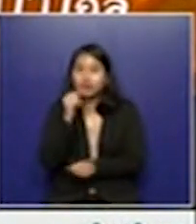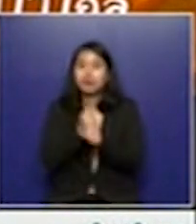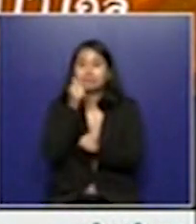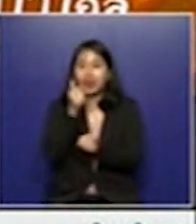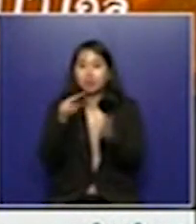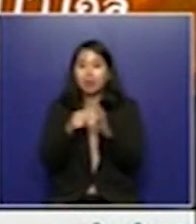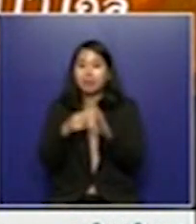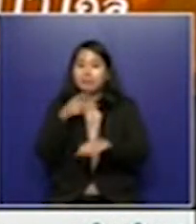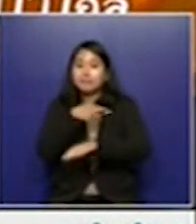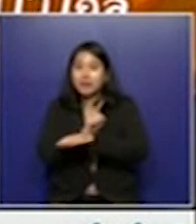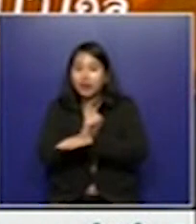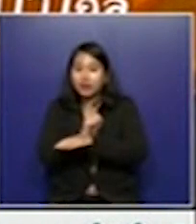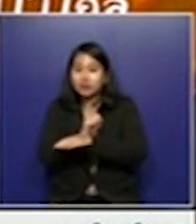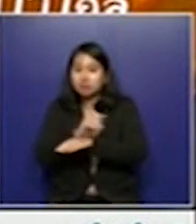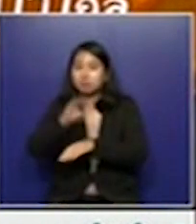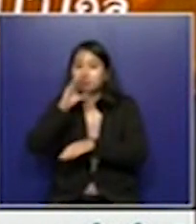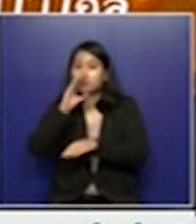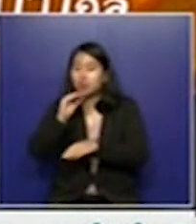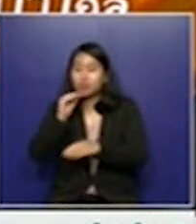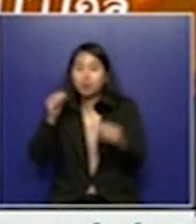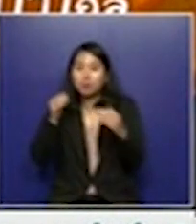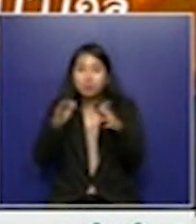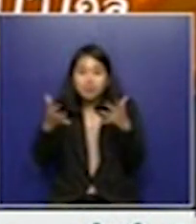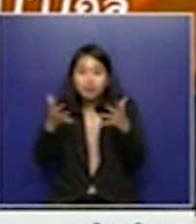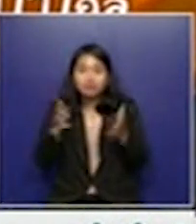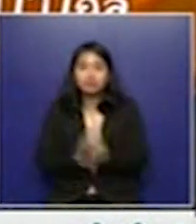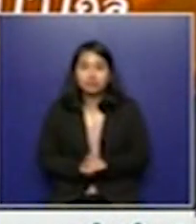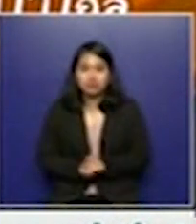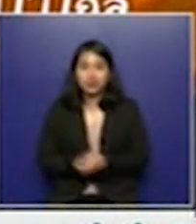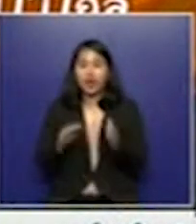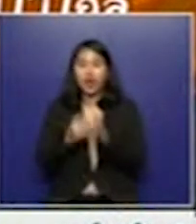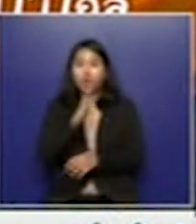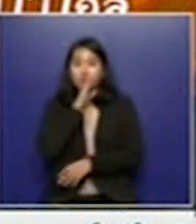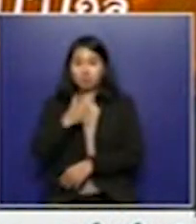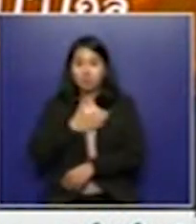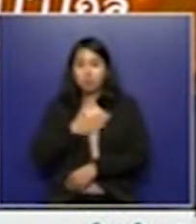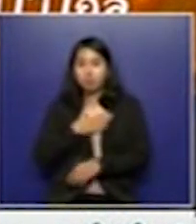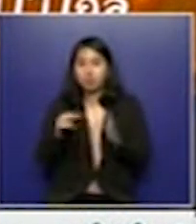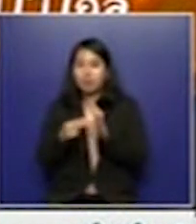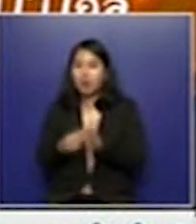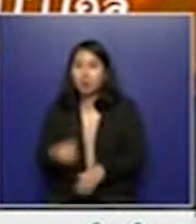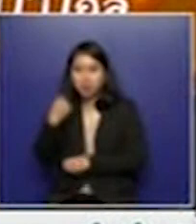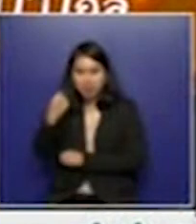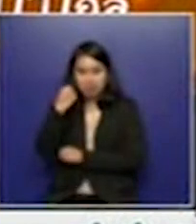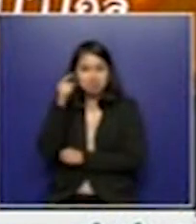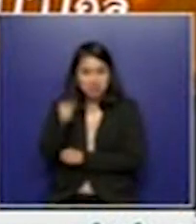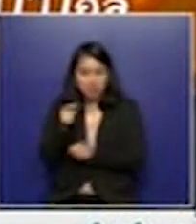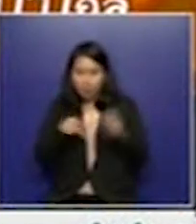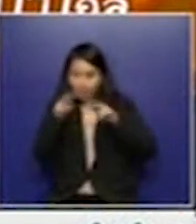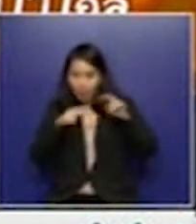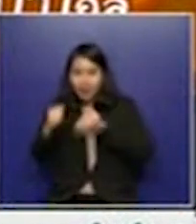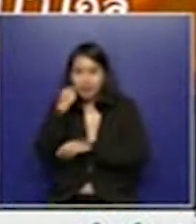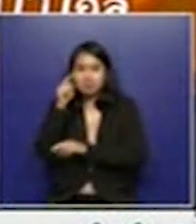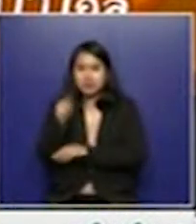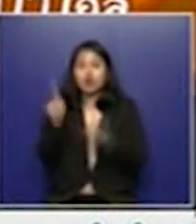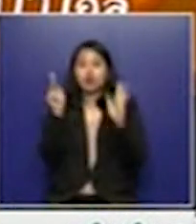านประธานก็ไม่แม้แต่จะตำหนิกับท่านนายกถ้าเป็นพวกผมนะครับท่านประธานเนี่ยจริงจังนะครับกติก